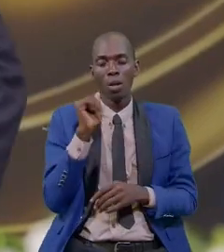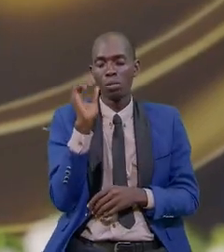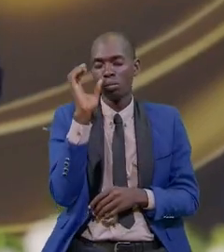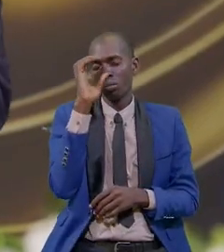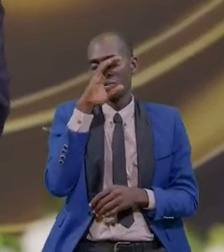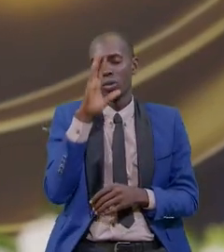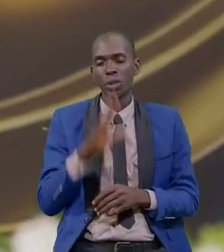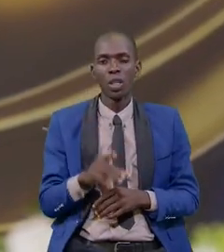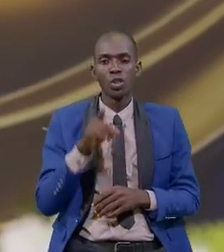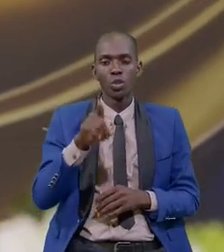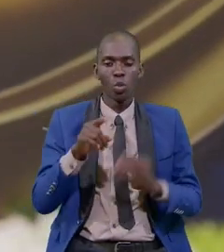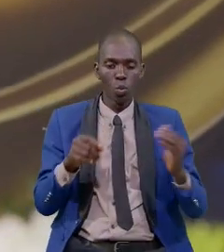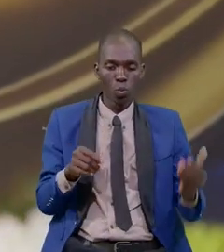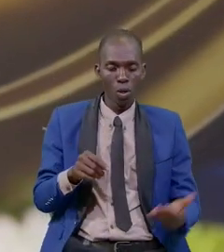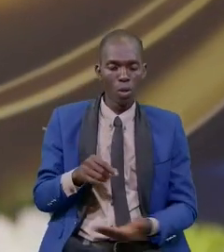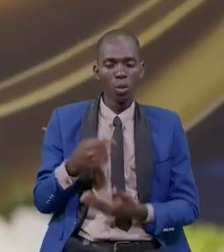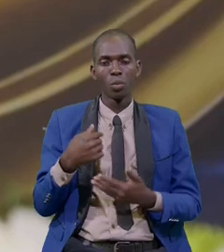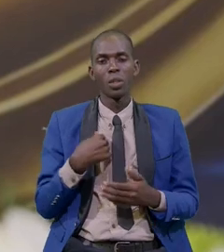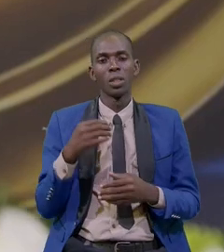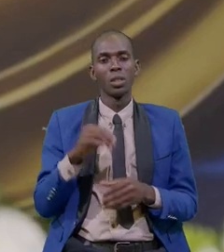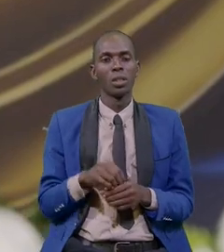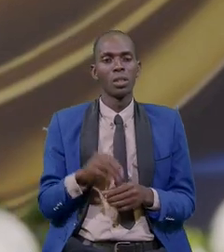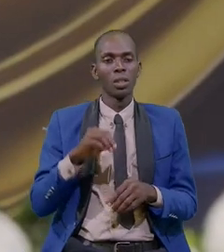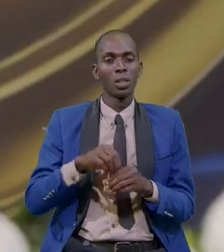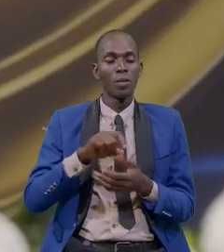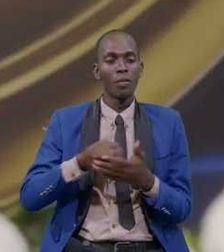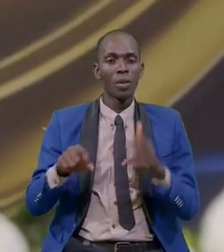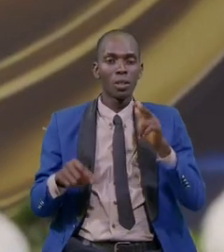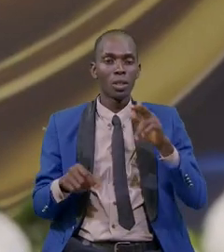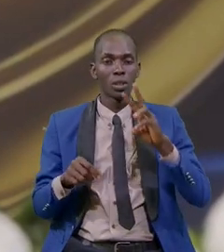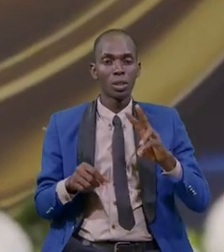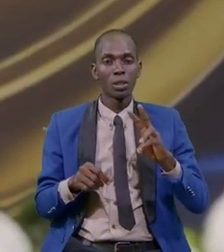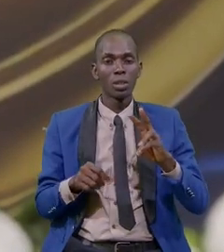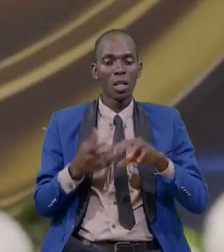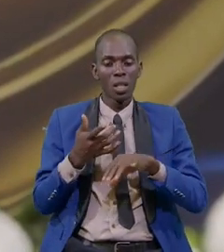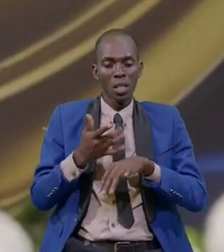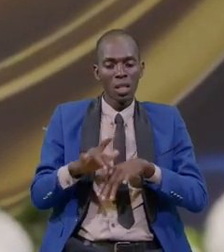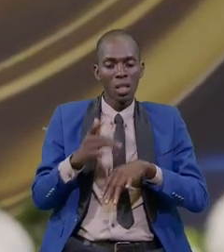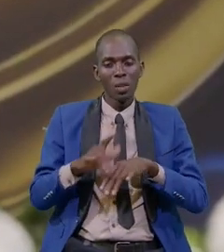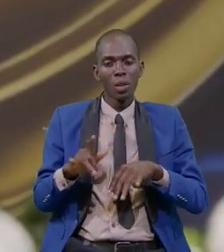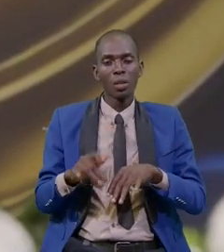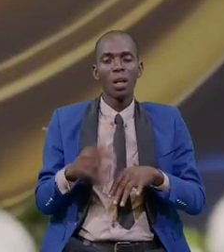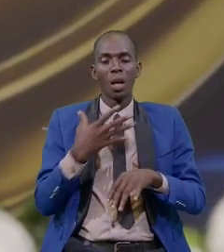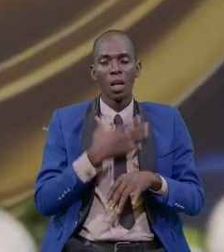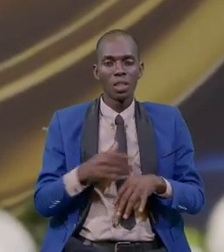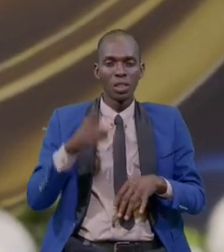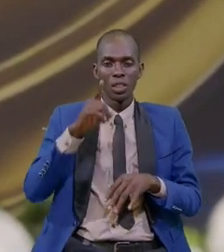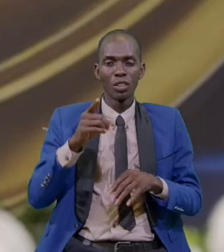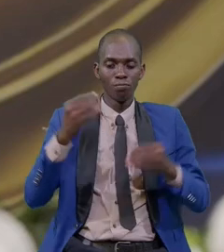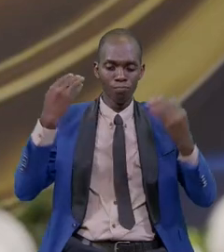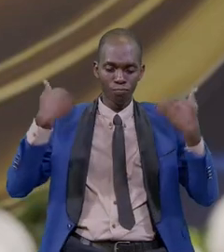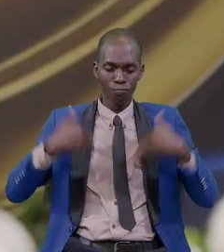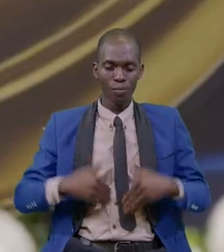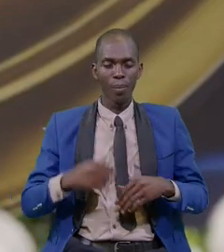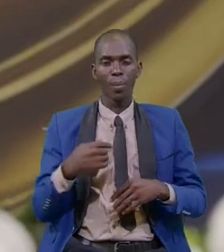m'avez recueilli. Verset 36, j'étais nu et vous m'avez vêtu.